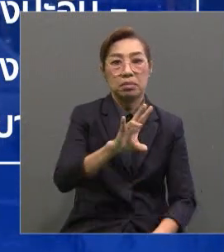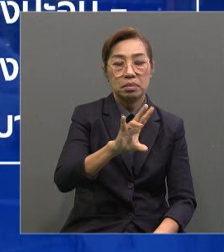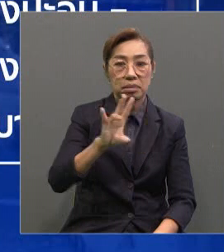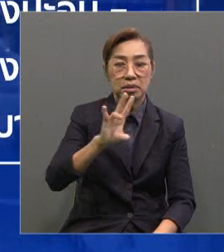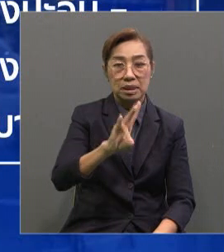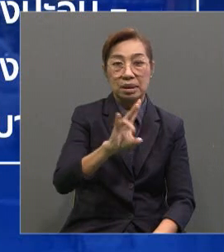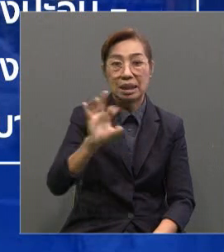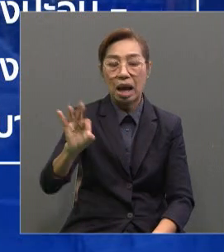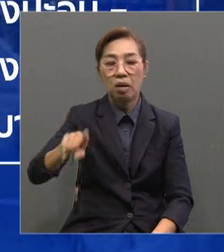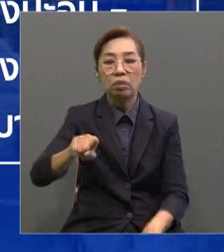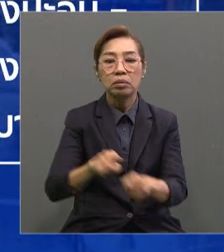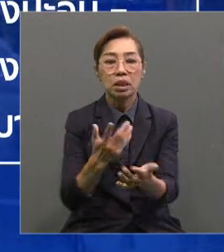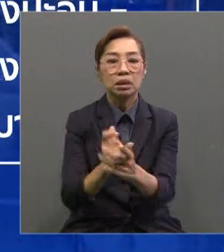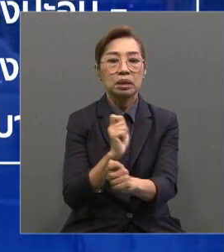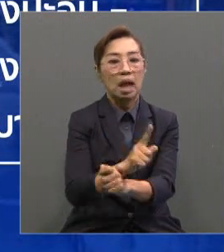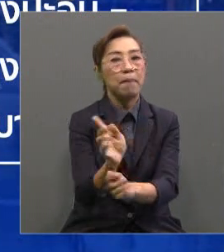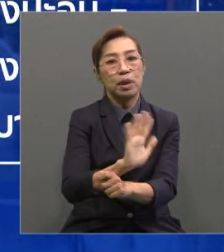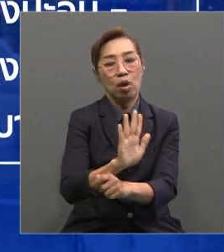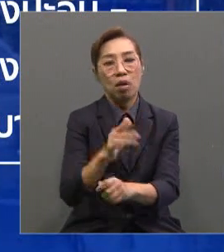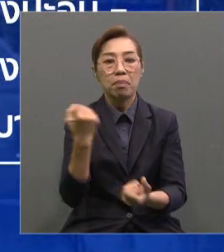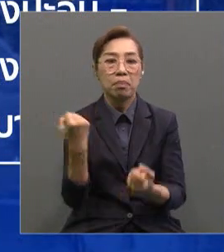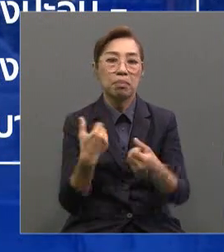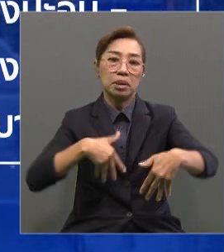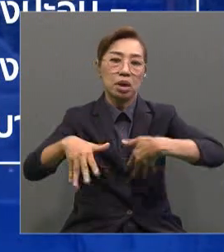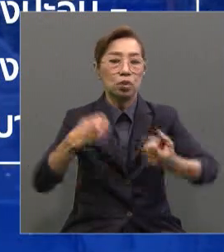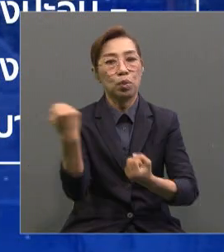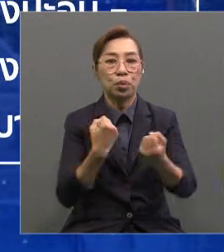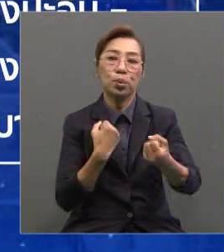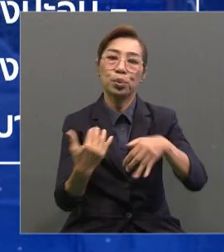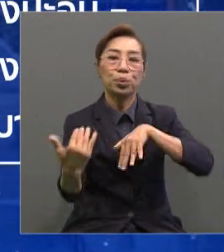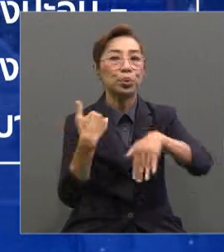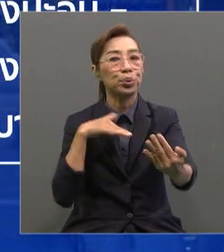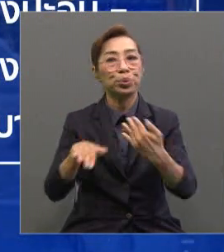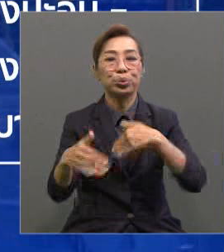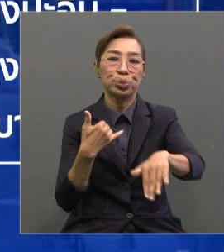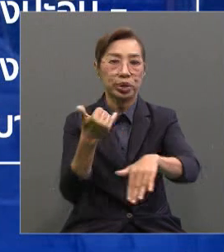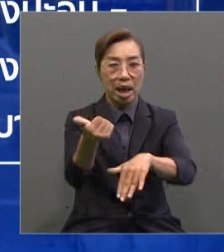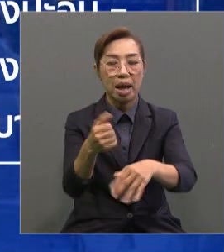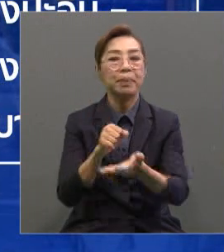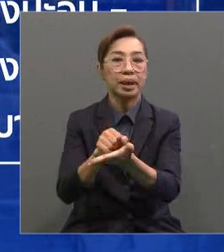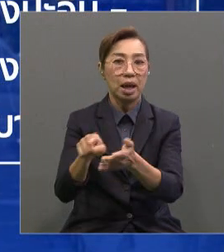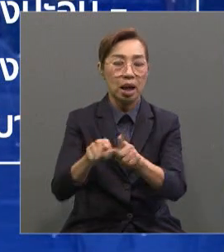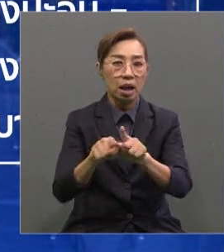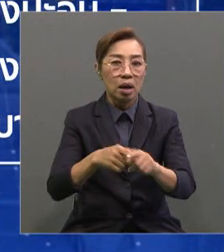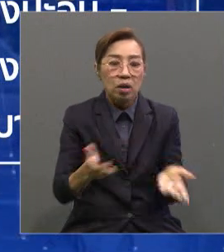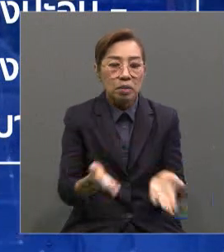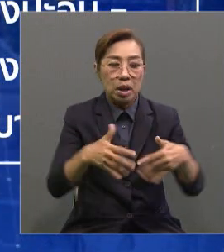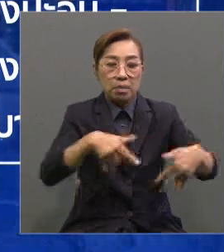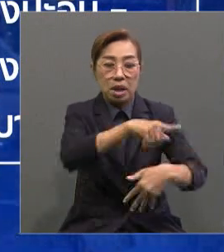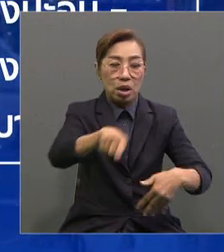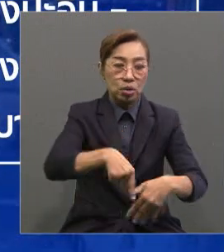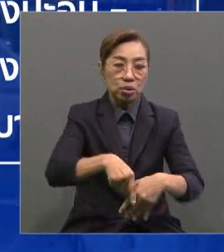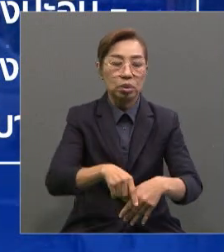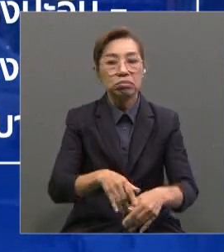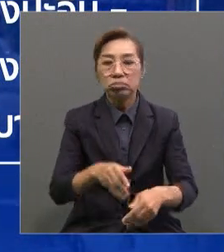อำนวยความสะดวกให้แก่ประชาชนในการเดินทางบนทางหลวงพิเศษในช่วงเทศกาลดังกล่ากล่าแล้วก็ถือว่าเป็นการช่วยสนับสนุนให้ประชาชนเนี่ยสามารถเดิน